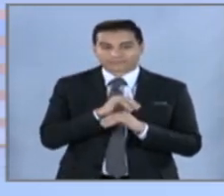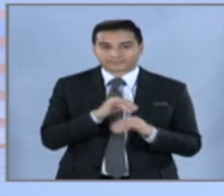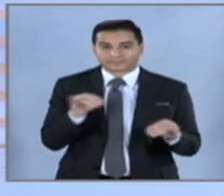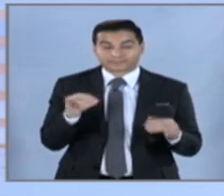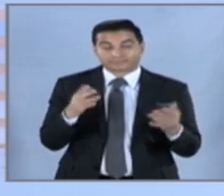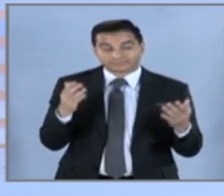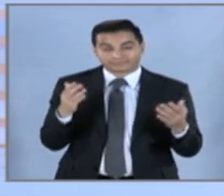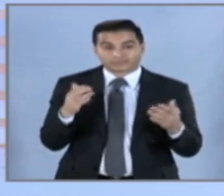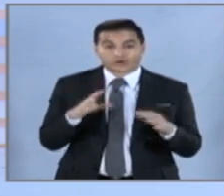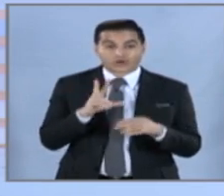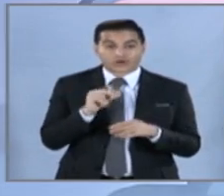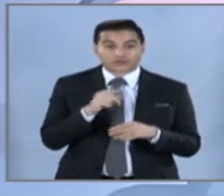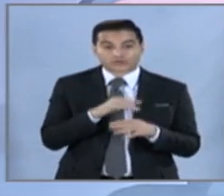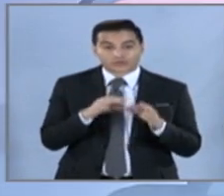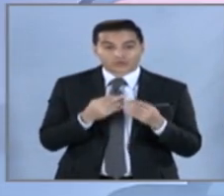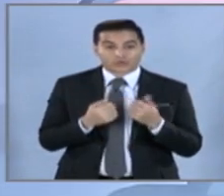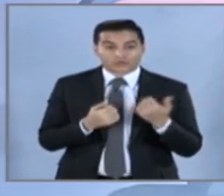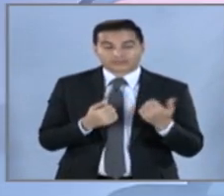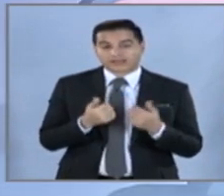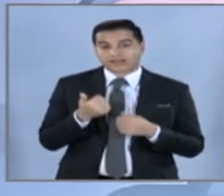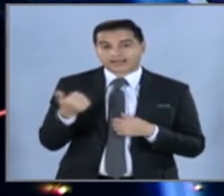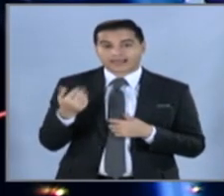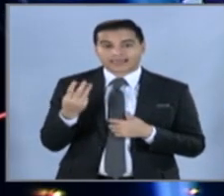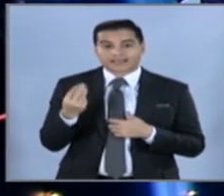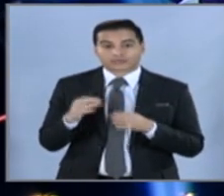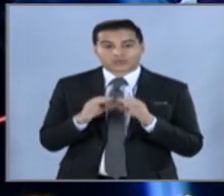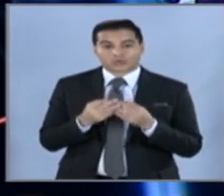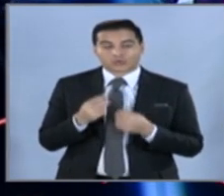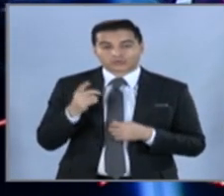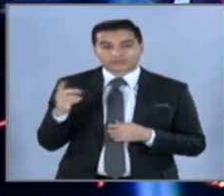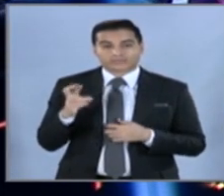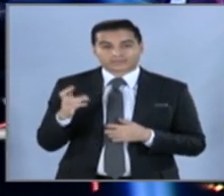لو طاروا، 20 عيلة فراج، 30 عيلة مسيحة.